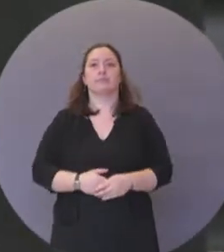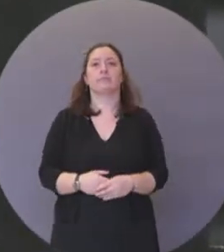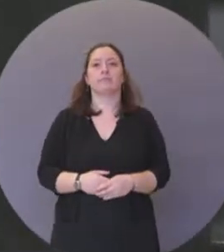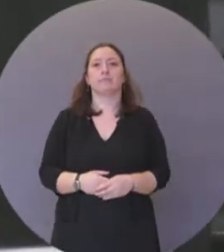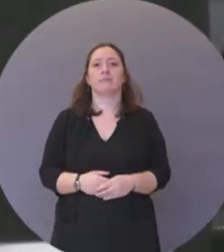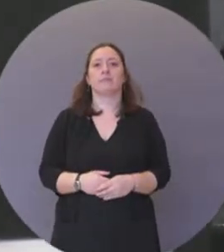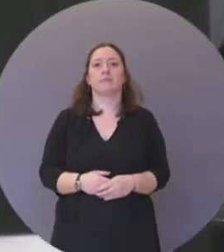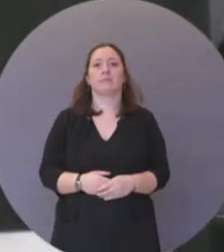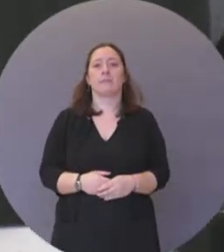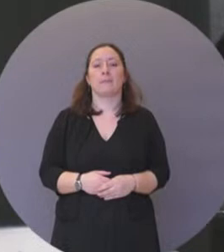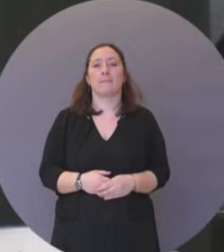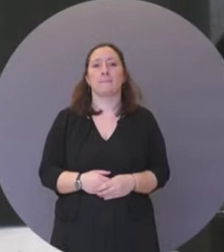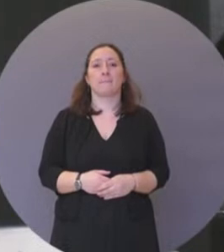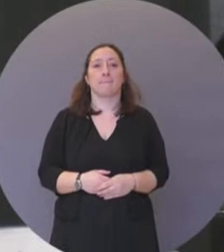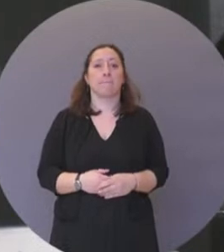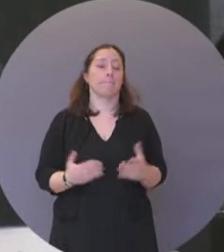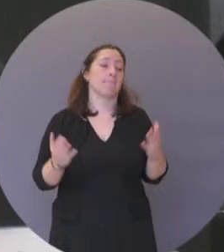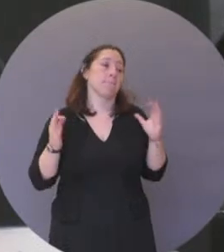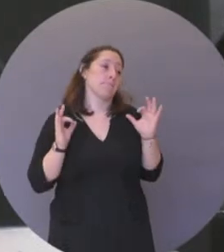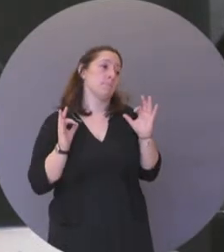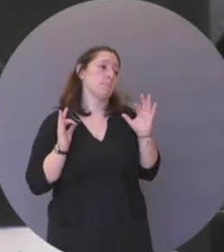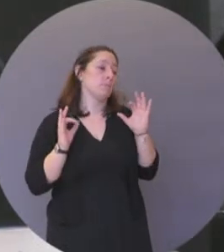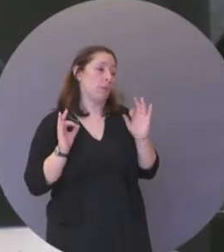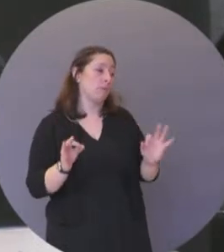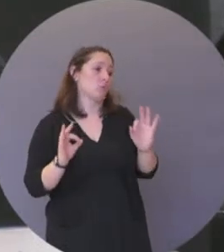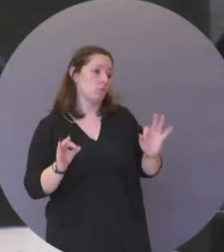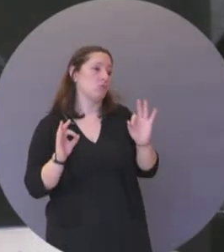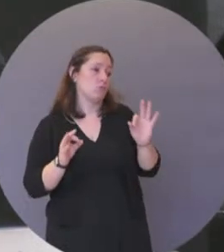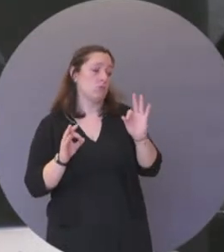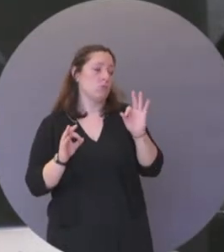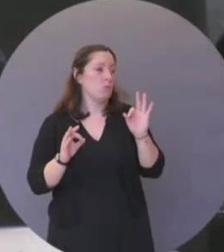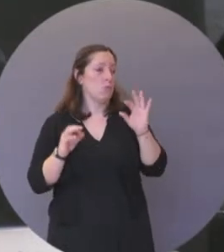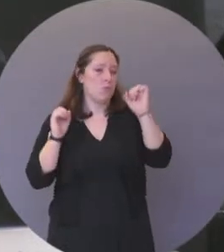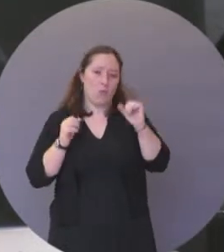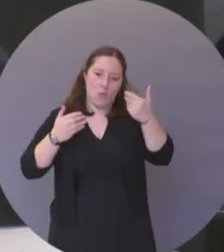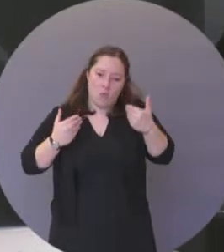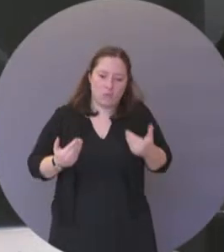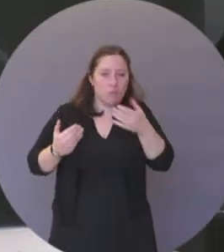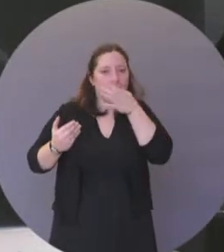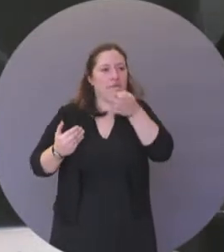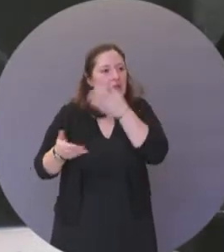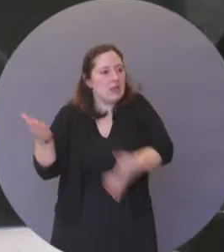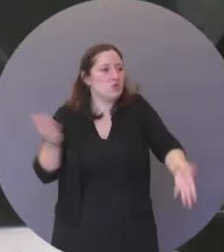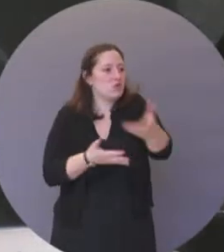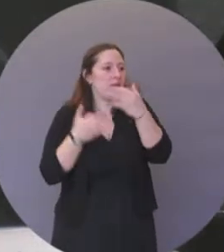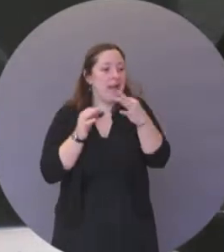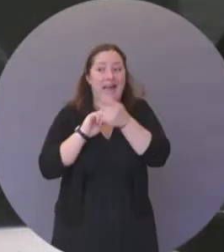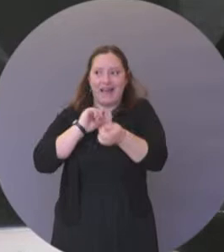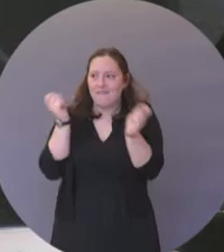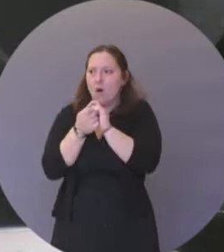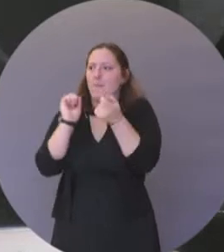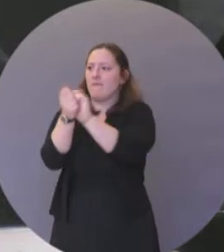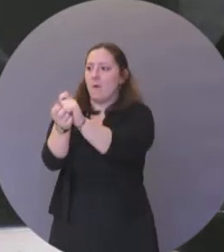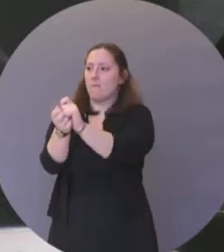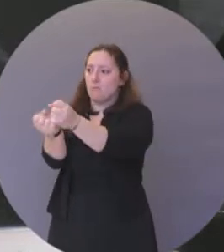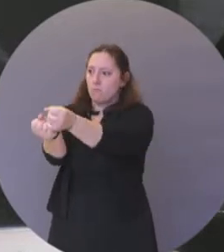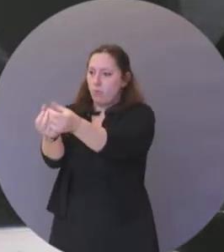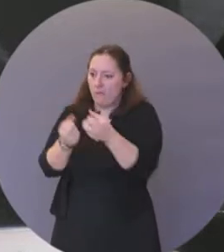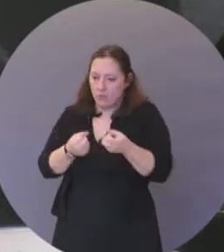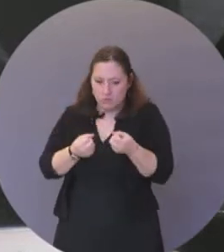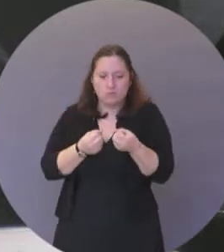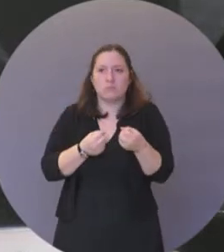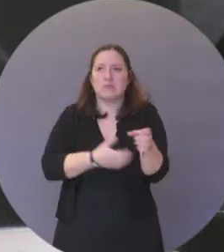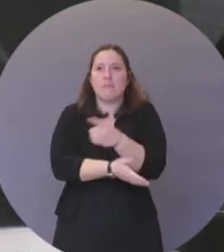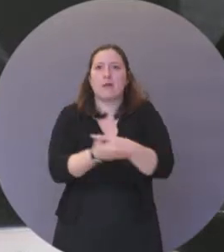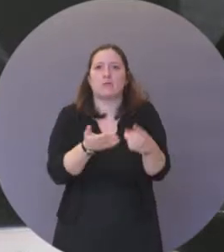c'est vrai que ça nous permet d'attirer l'attention sur les réformes qui sont évoquées en ce moment et sur les conséquences sur le département je